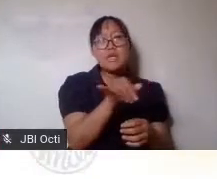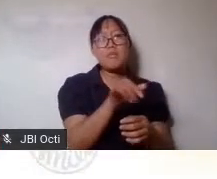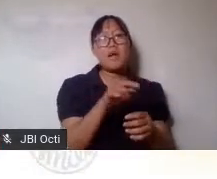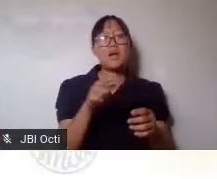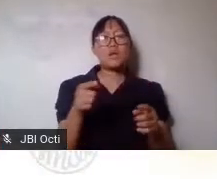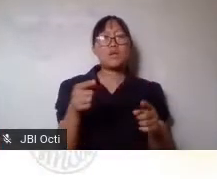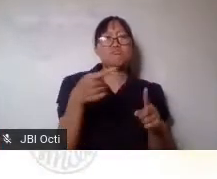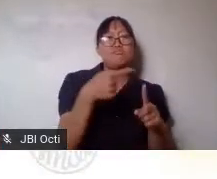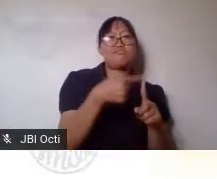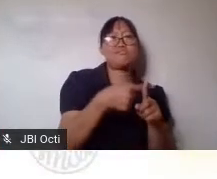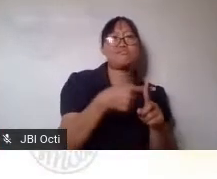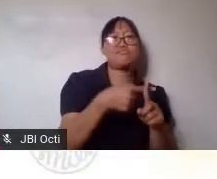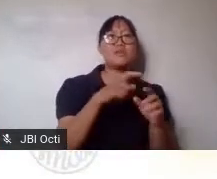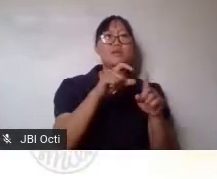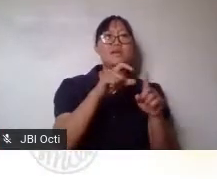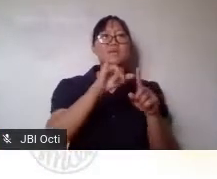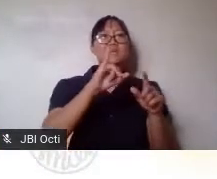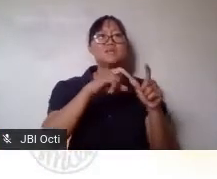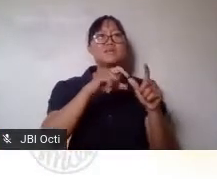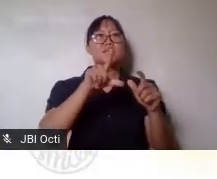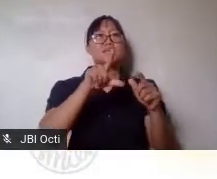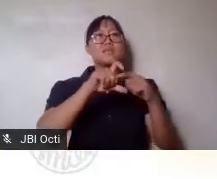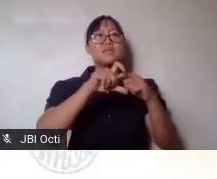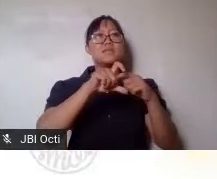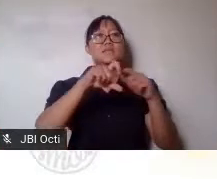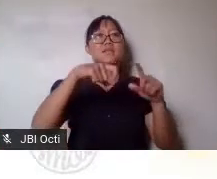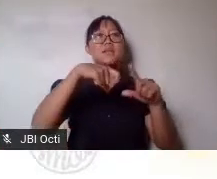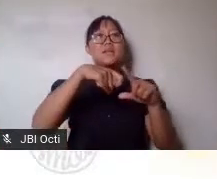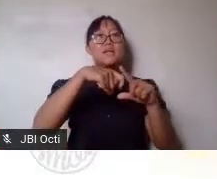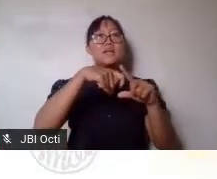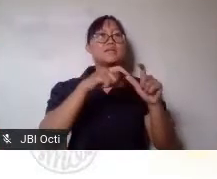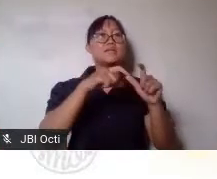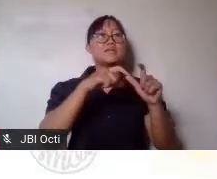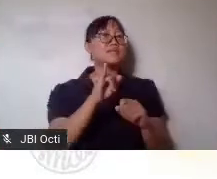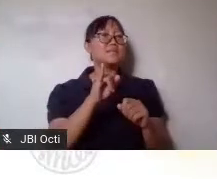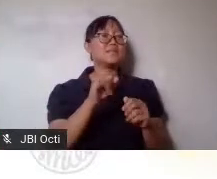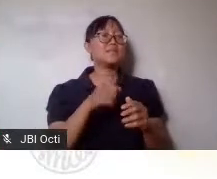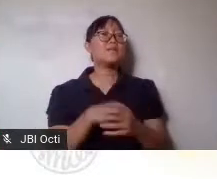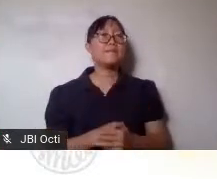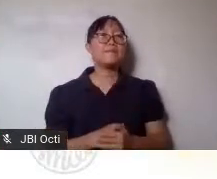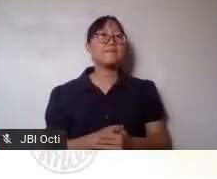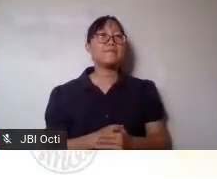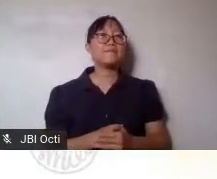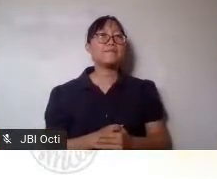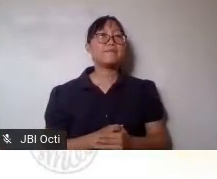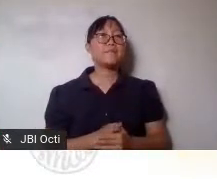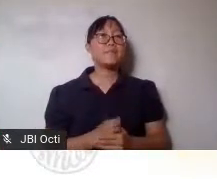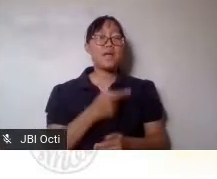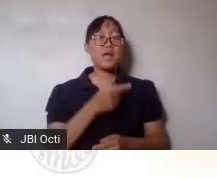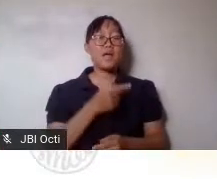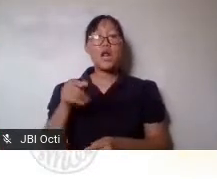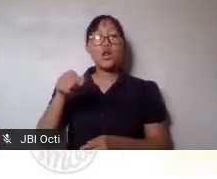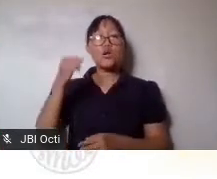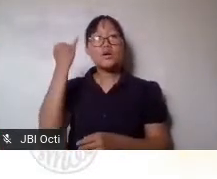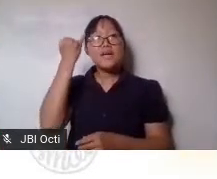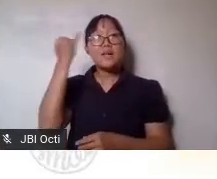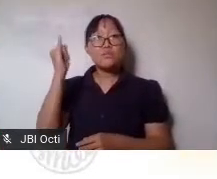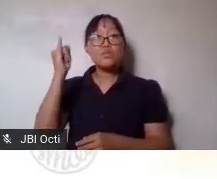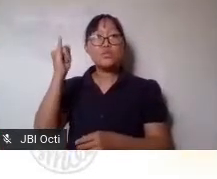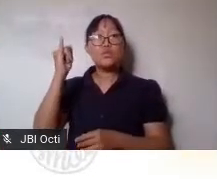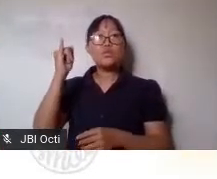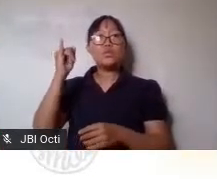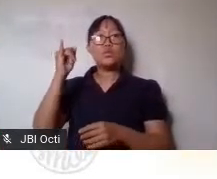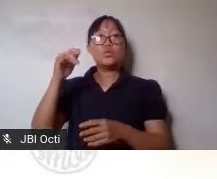bidang ilmu kesehatan anak, di bidang behavioral pediatrik, melihat kasus-kasus ini bisa